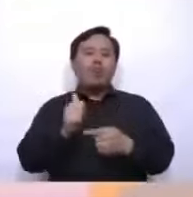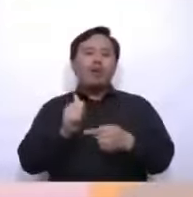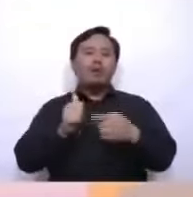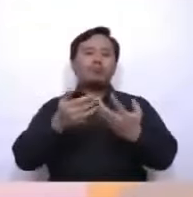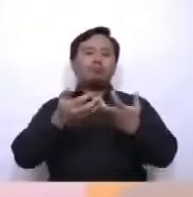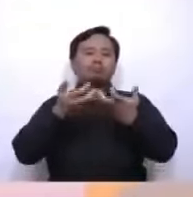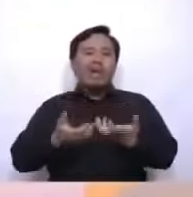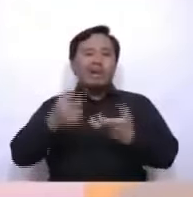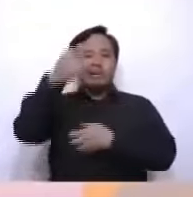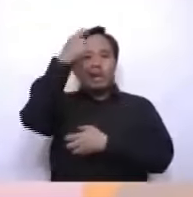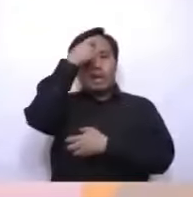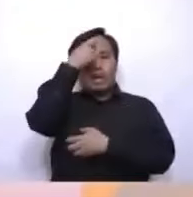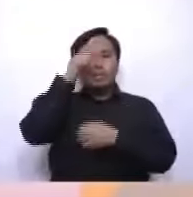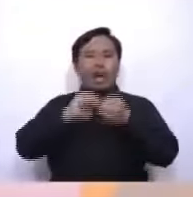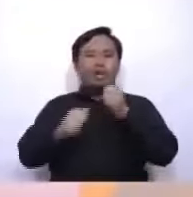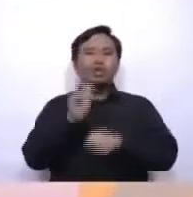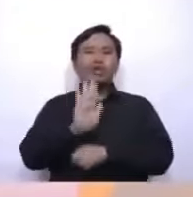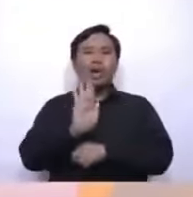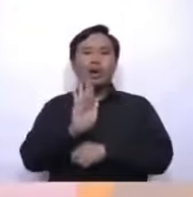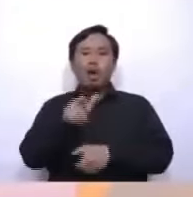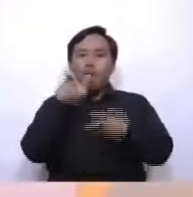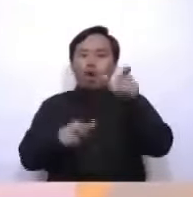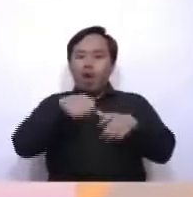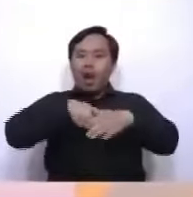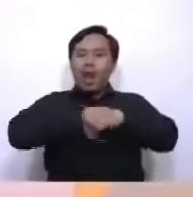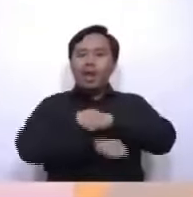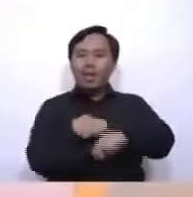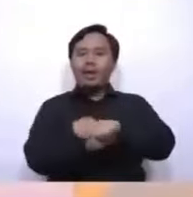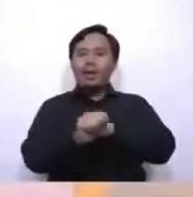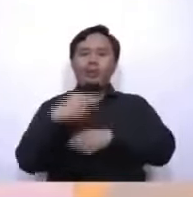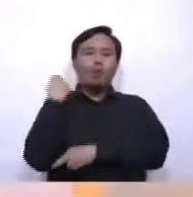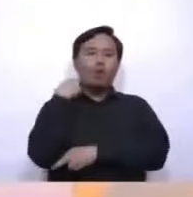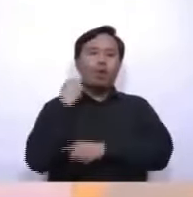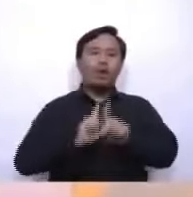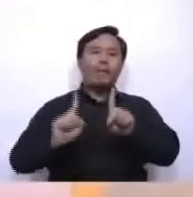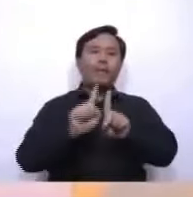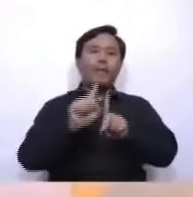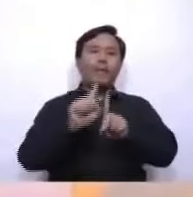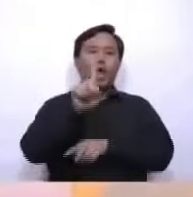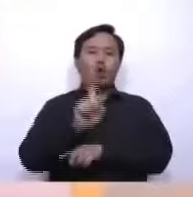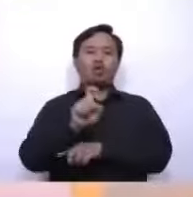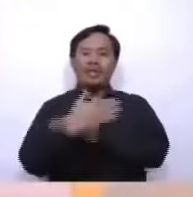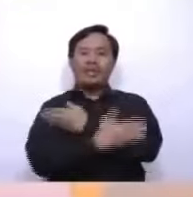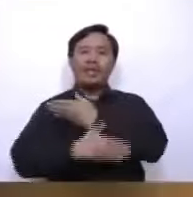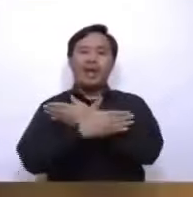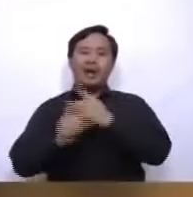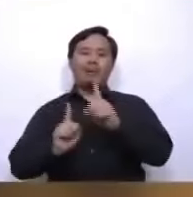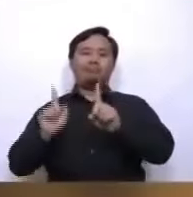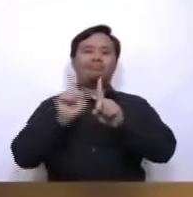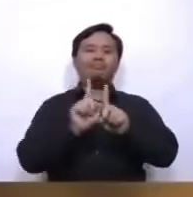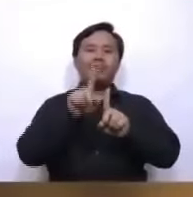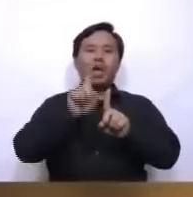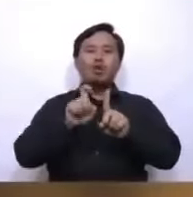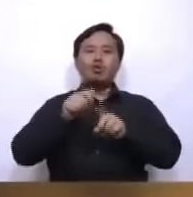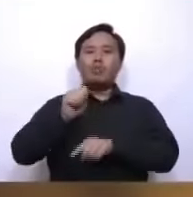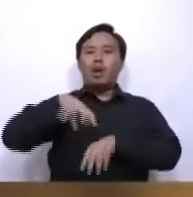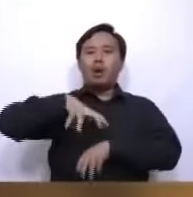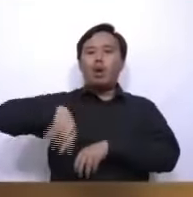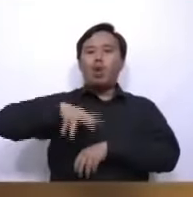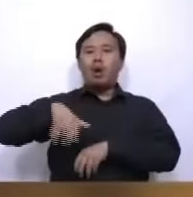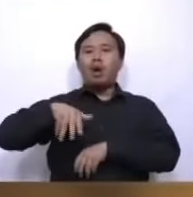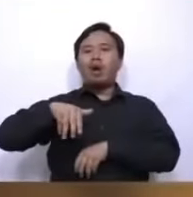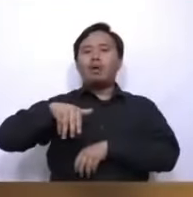menjadi kasus. Sehingga setiap orang terlahir harus didampingi oleh dokter. Disitulah diperlukan negara tampil untuk melahirkan dokter keluarga